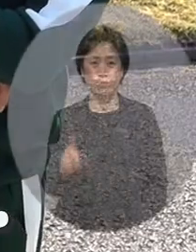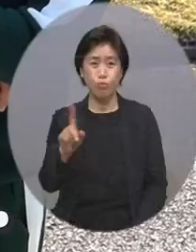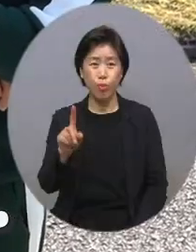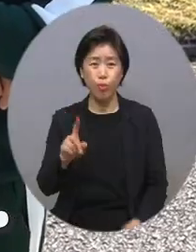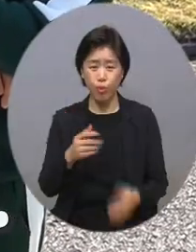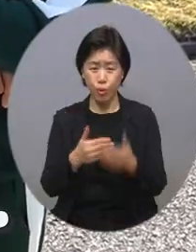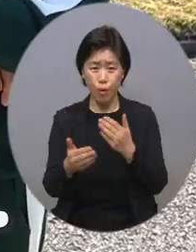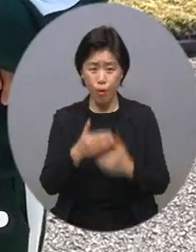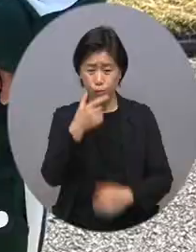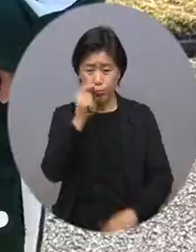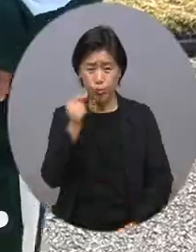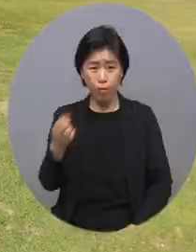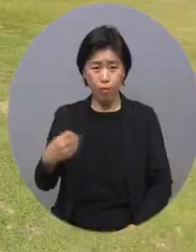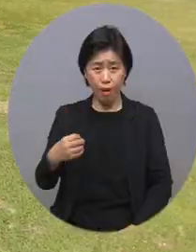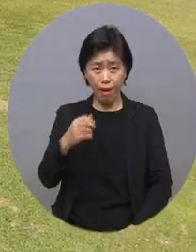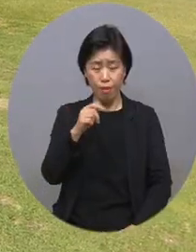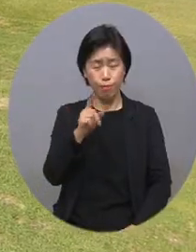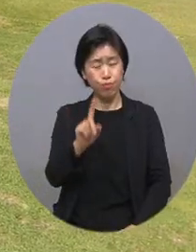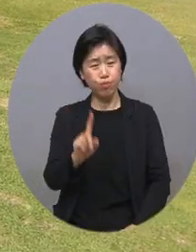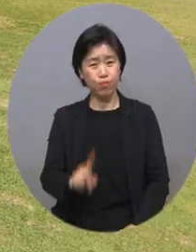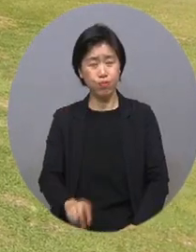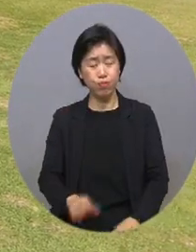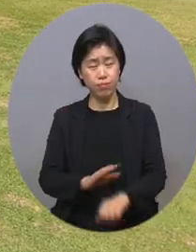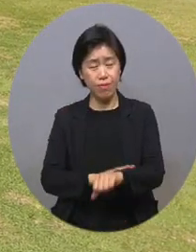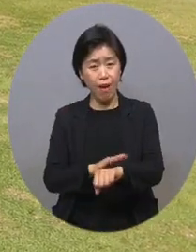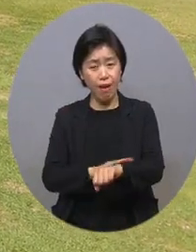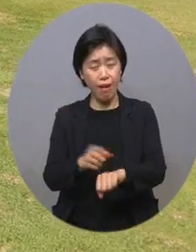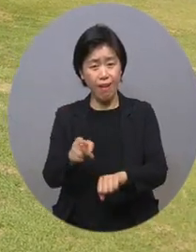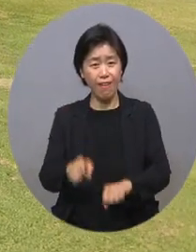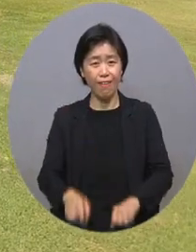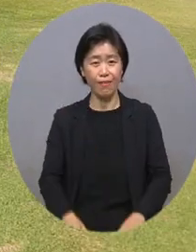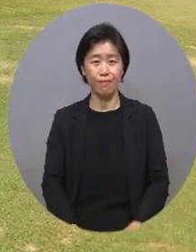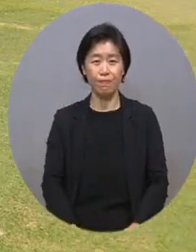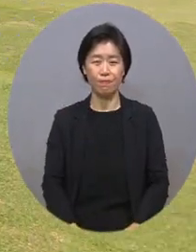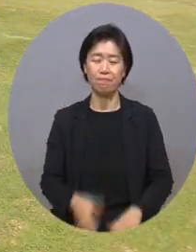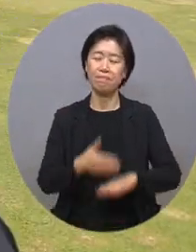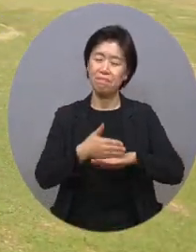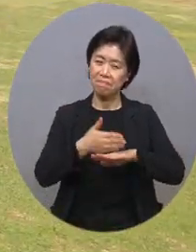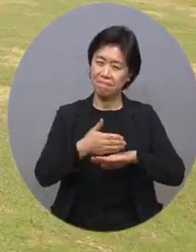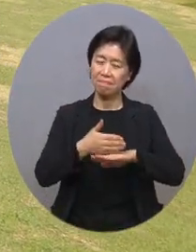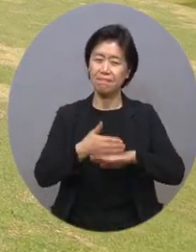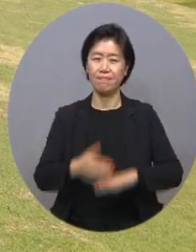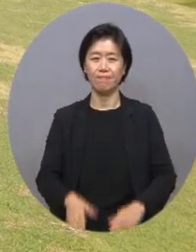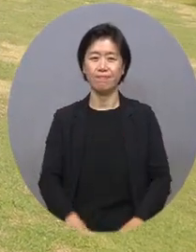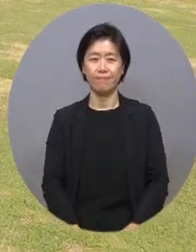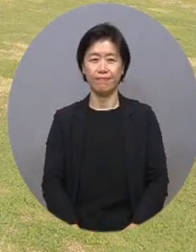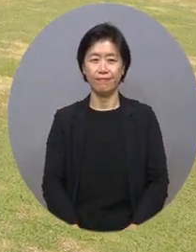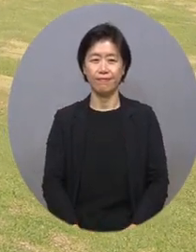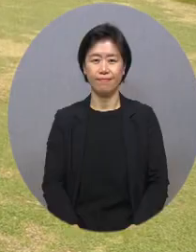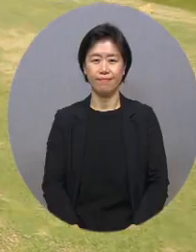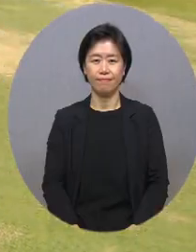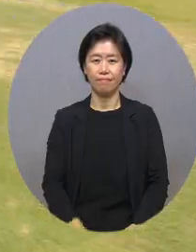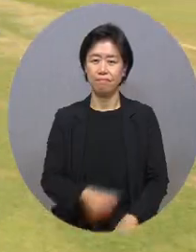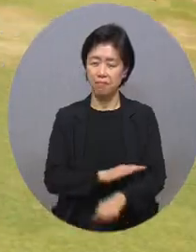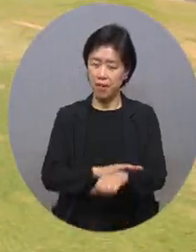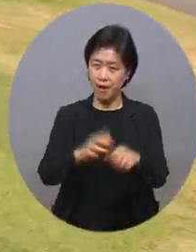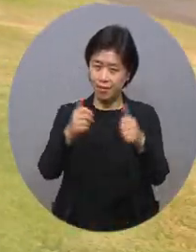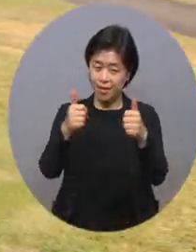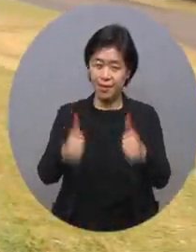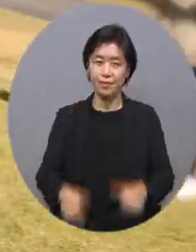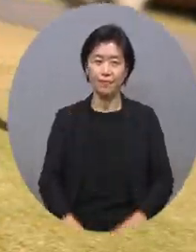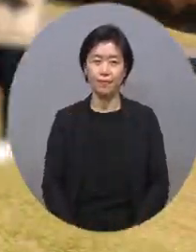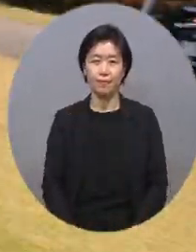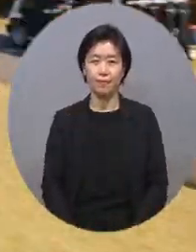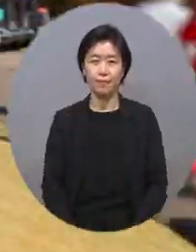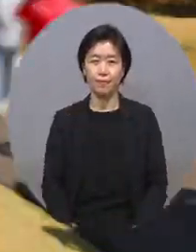네 분밖에 안 돼. 나이스 드로우. 감사합니다. 야. 오 나이스. 토토레 이렇게 나이스 샷. 처음인데